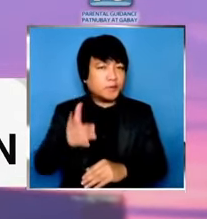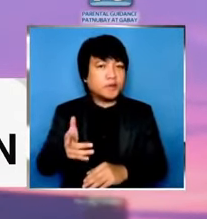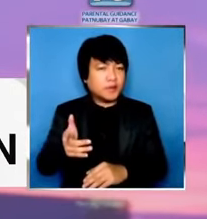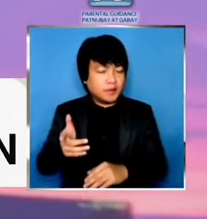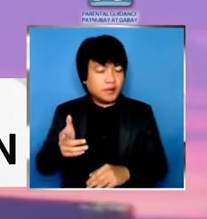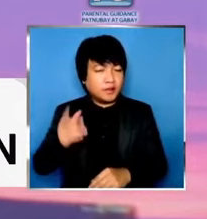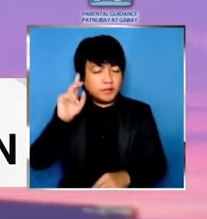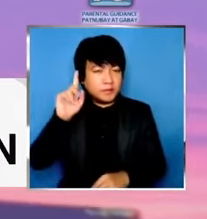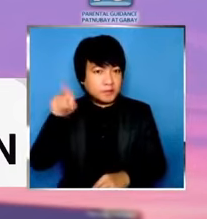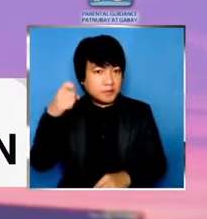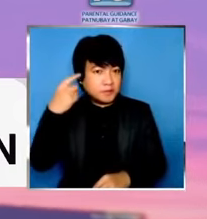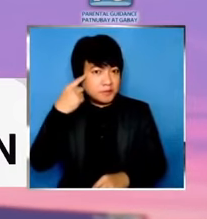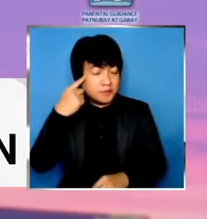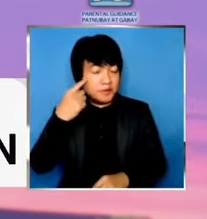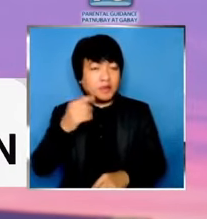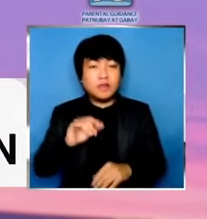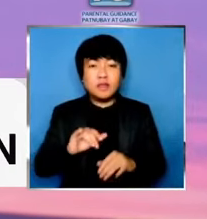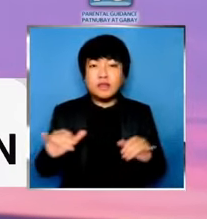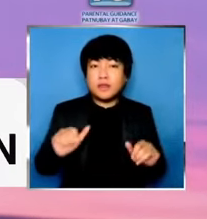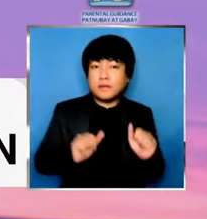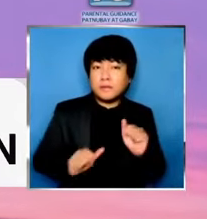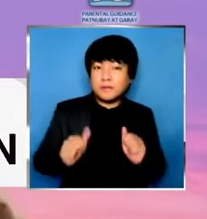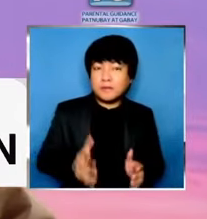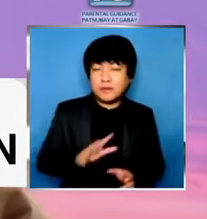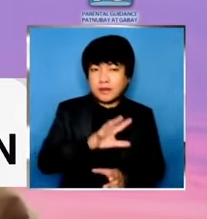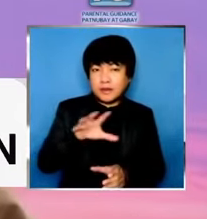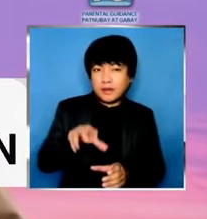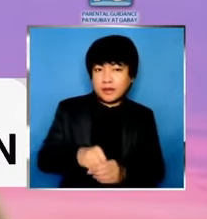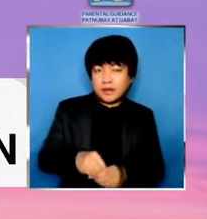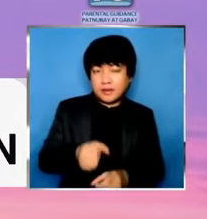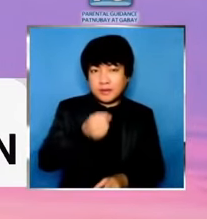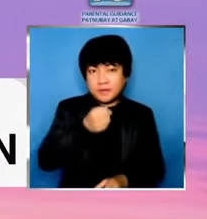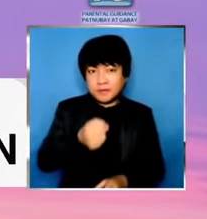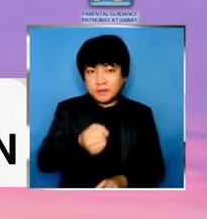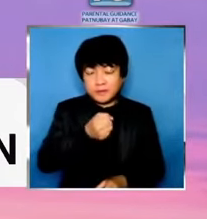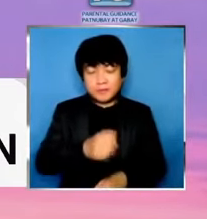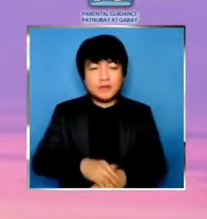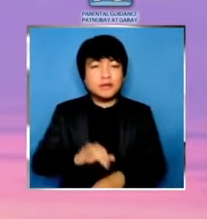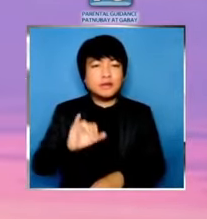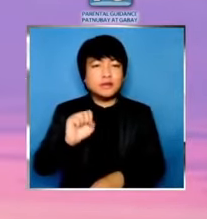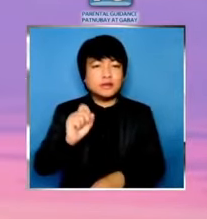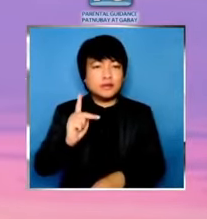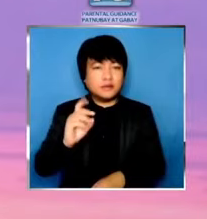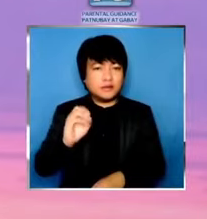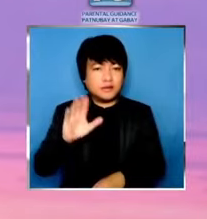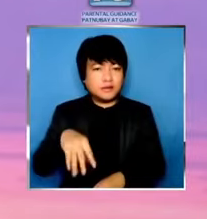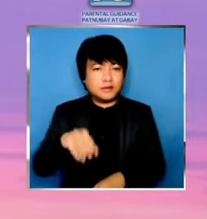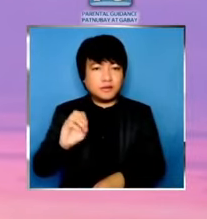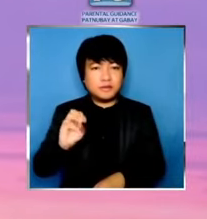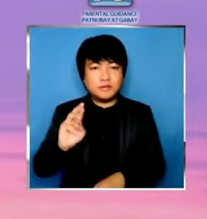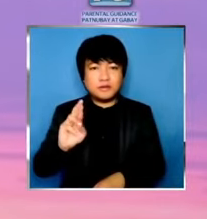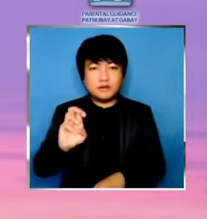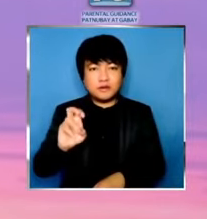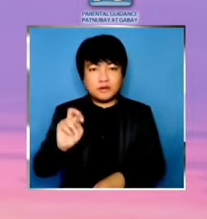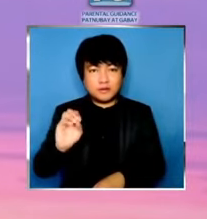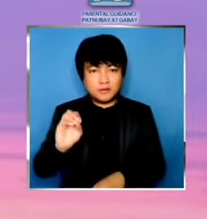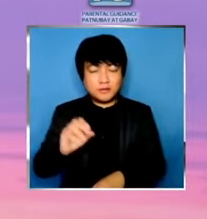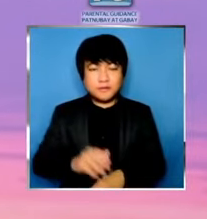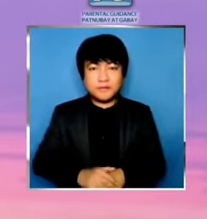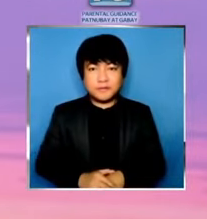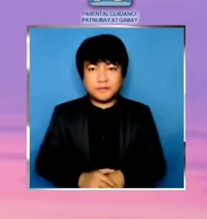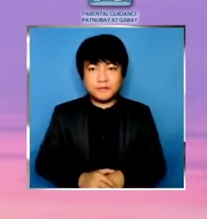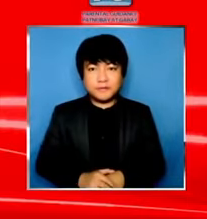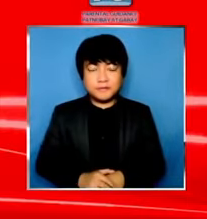Bulaga co-host pa. Walang iba kundi si Isko Moreno. Yan naman! At ito naman po, makakasama natin sa